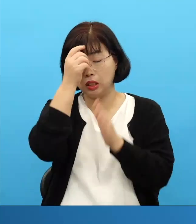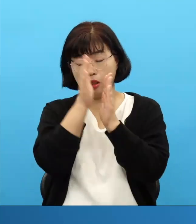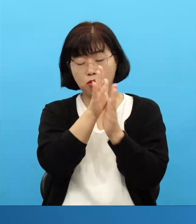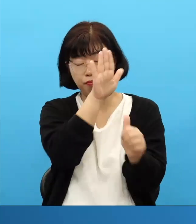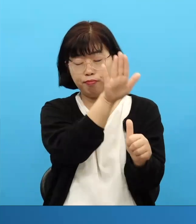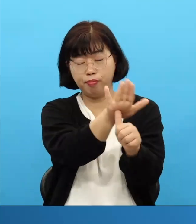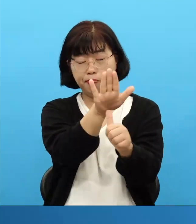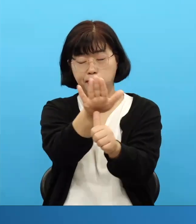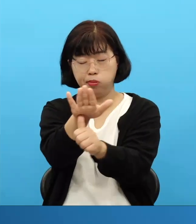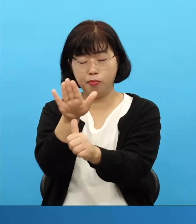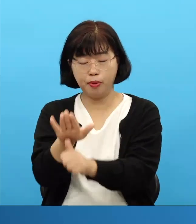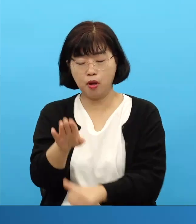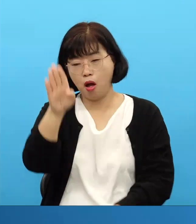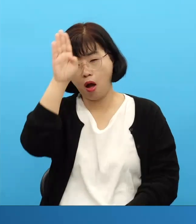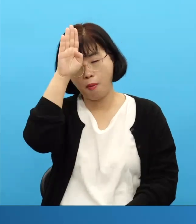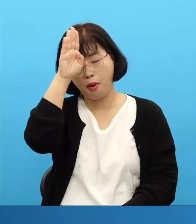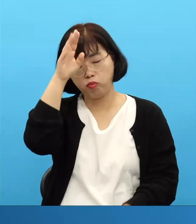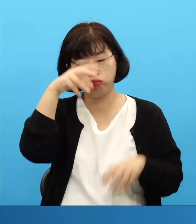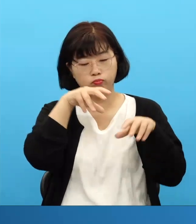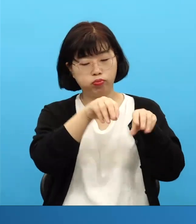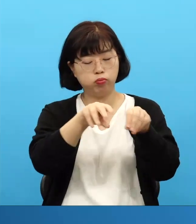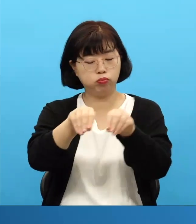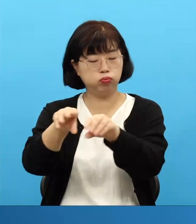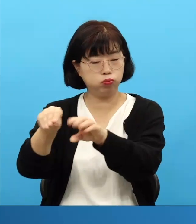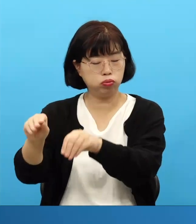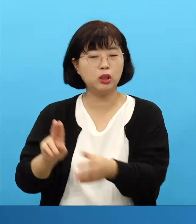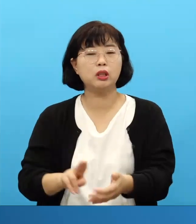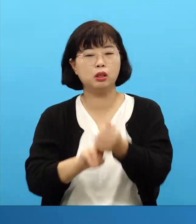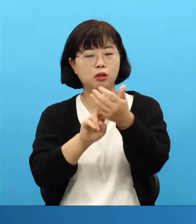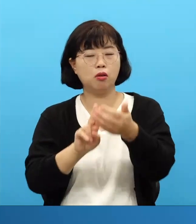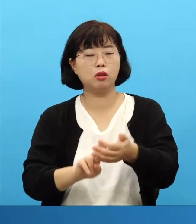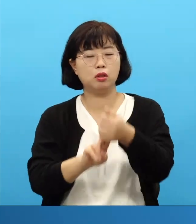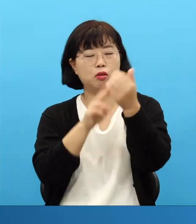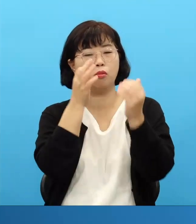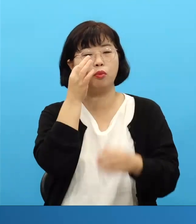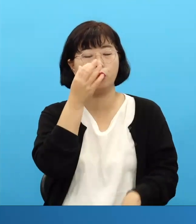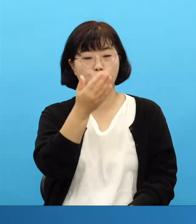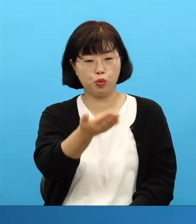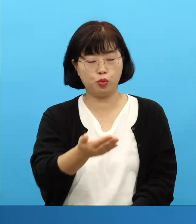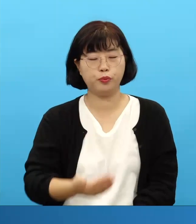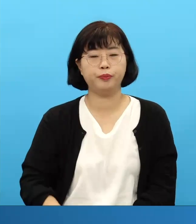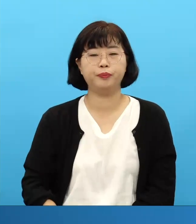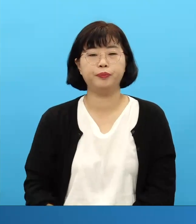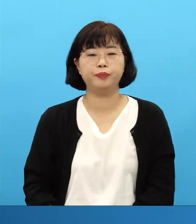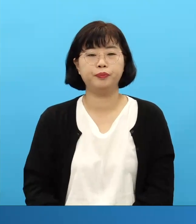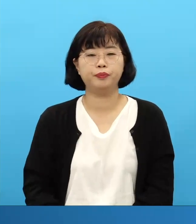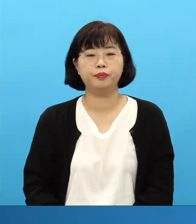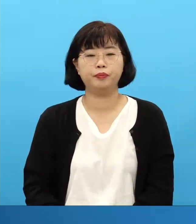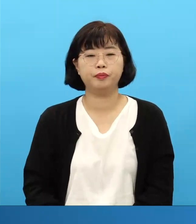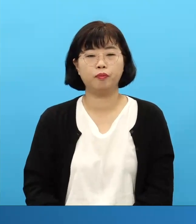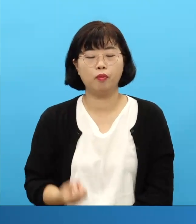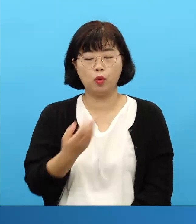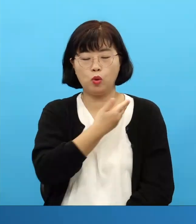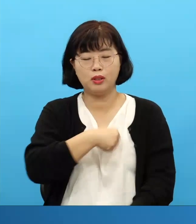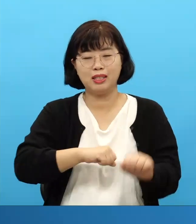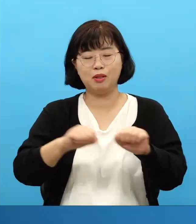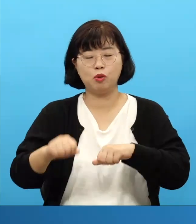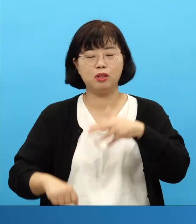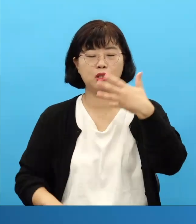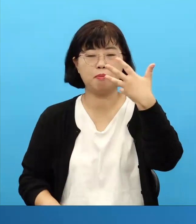were healed. 막 이런 일이 일어났어요. These kind of things began to take place. 그리고는 사도행전 8장에 막